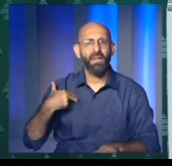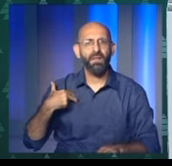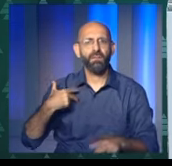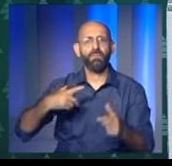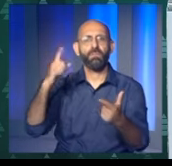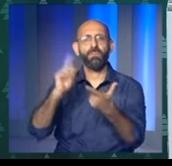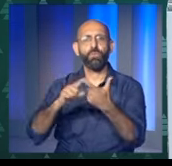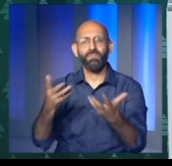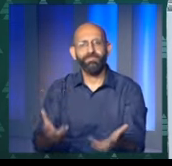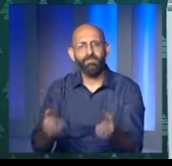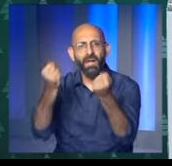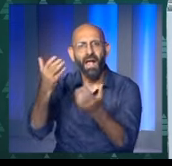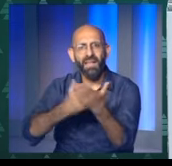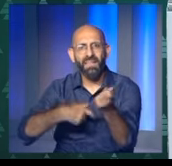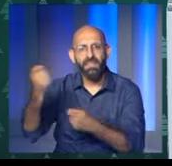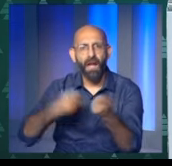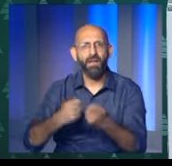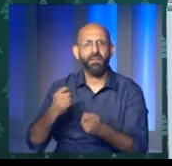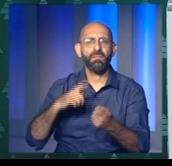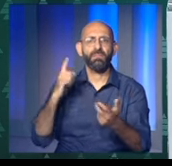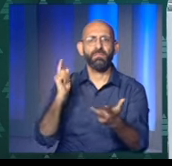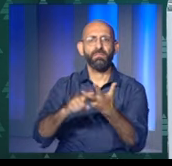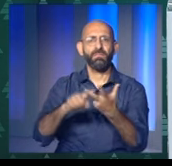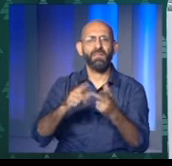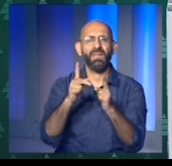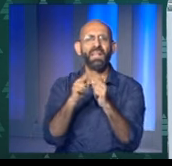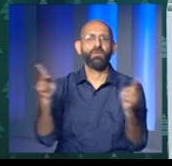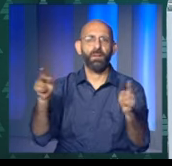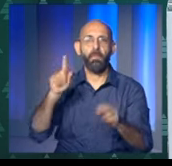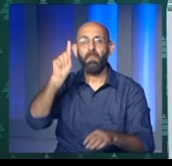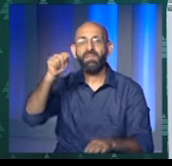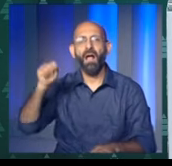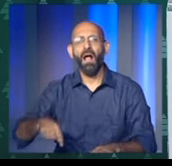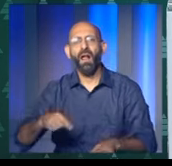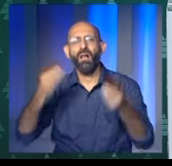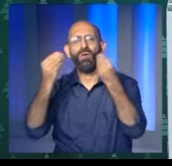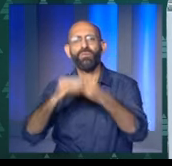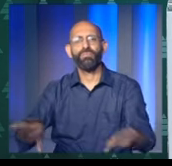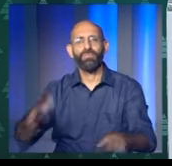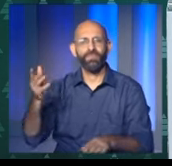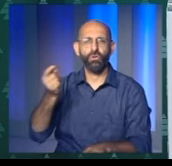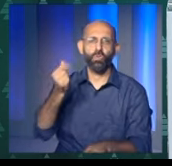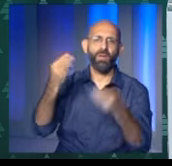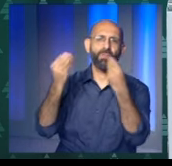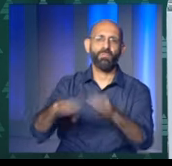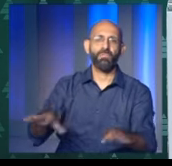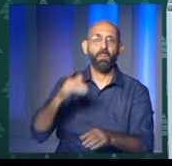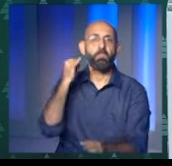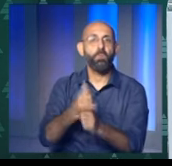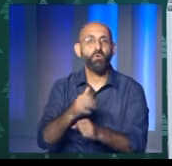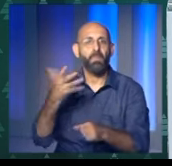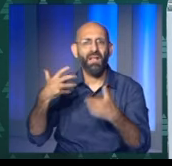نستعيد دور لبنان على صعيد المنطقة وعلى صعيد العالم، نرجع نشتغل من